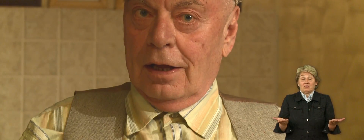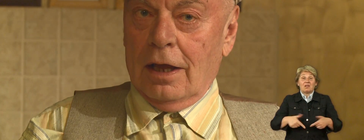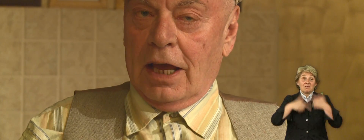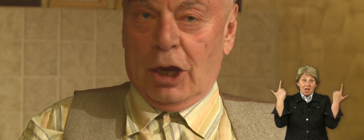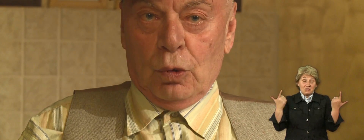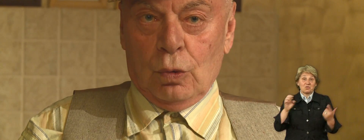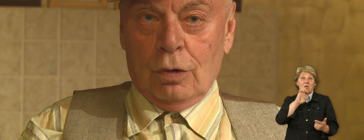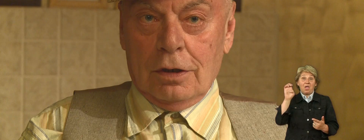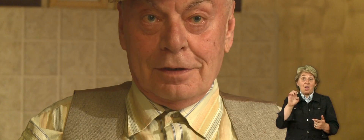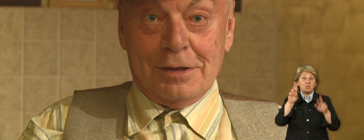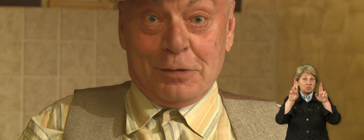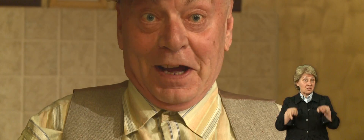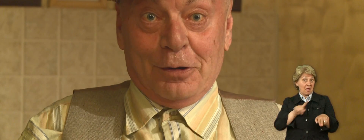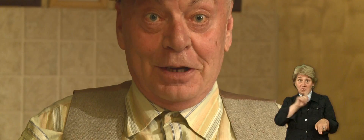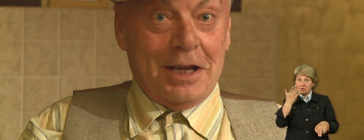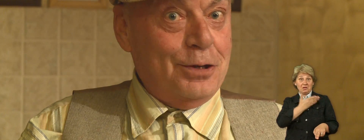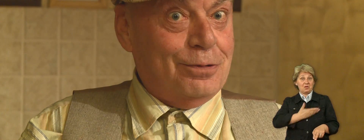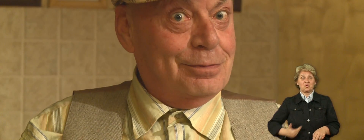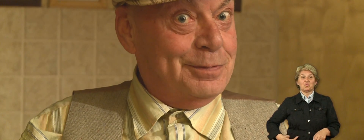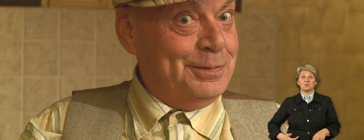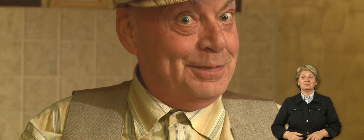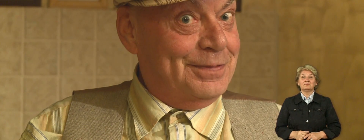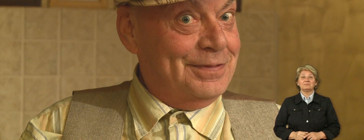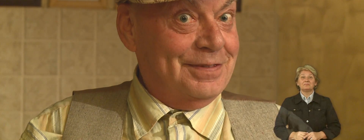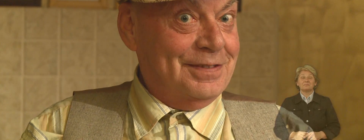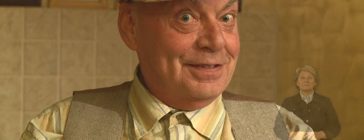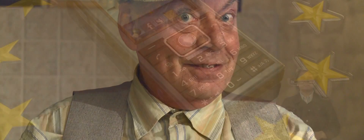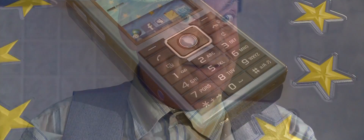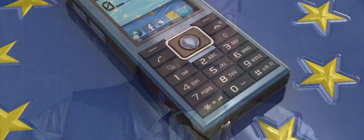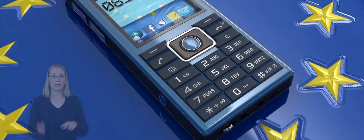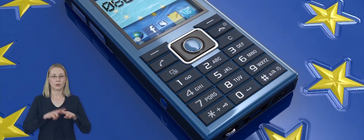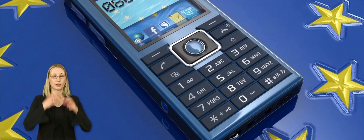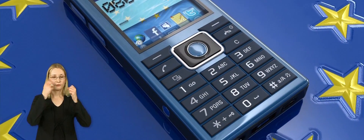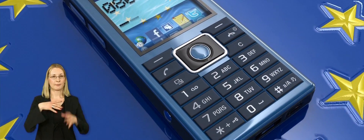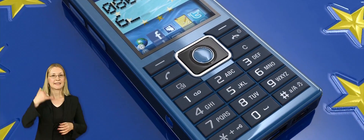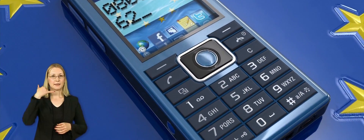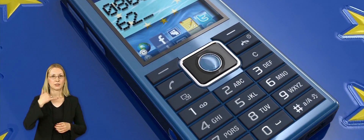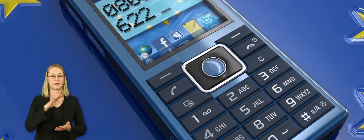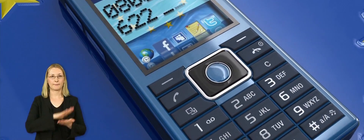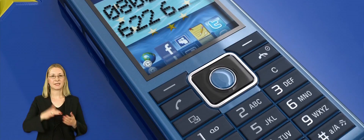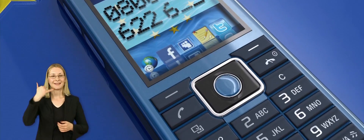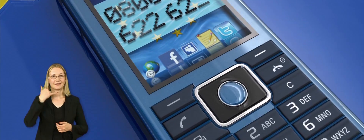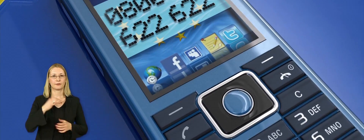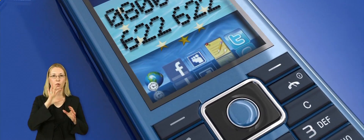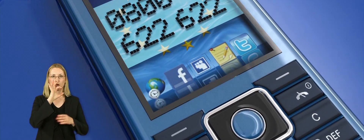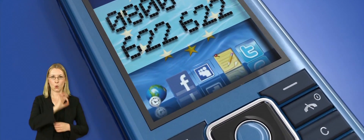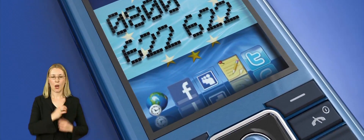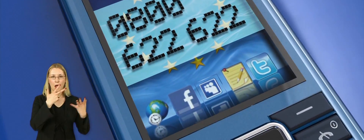Onda EU stvarno nije EU. Za